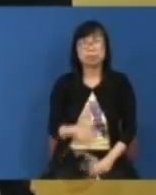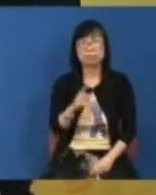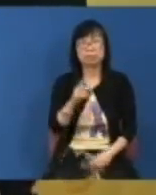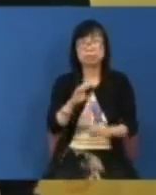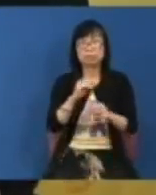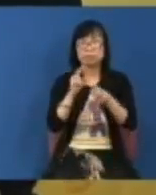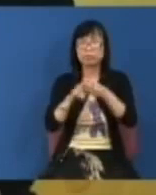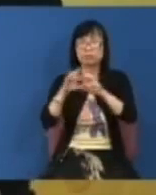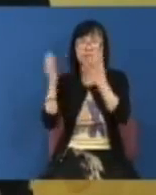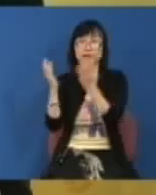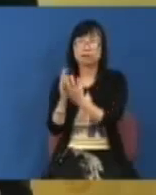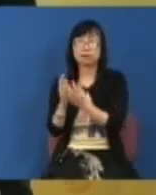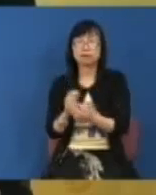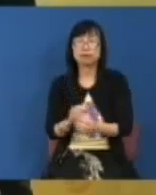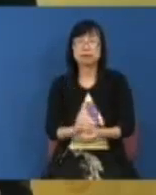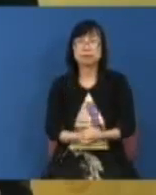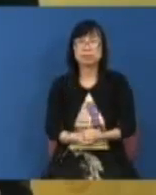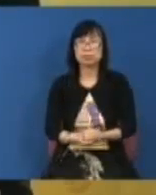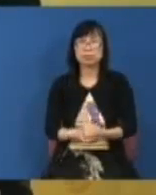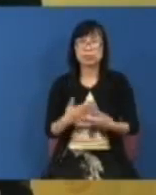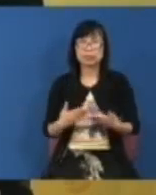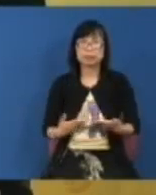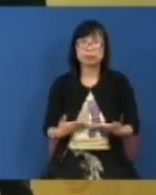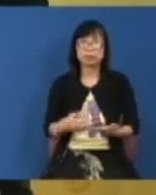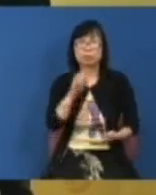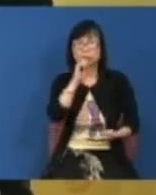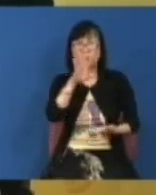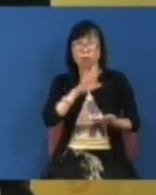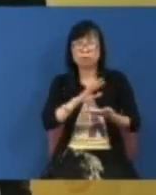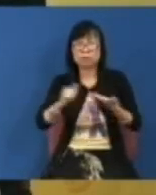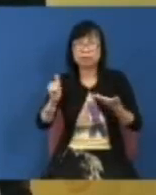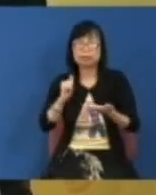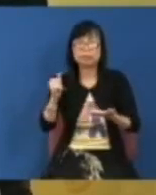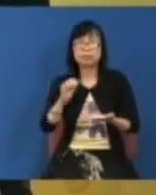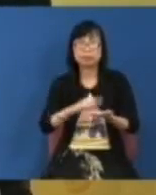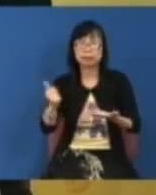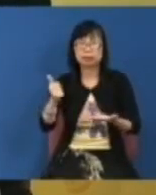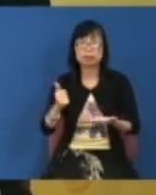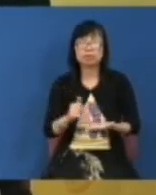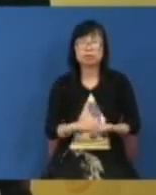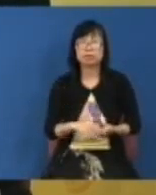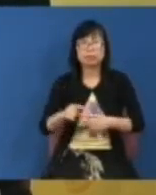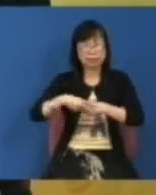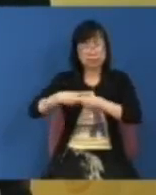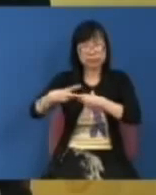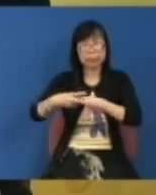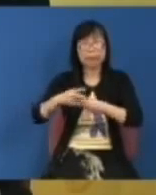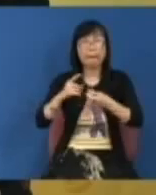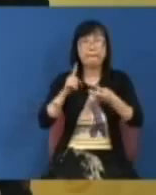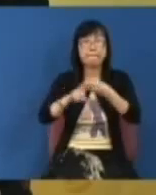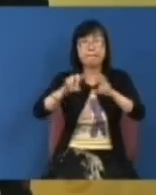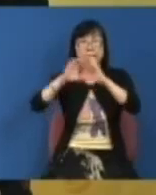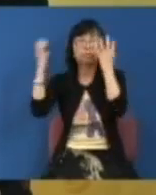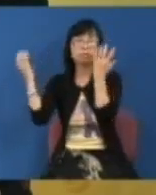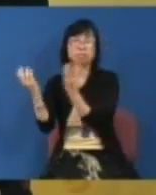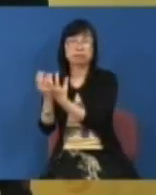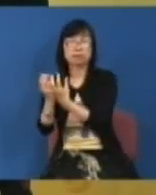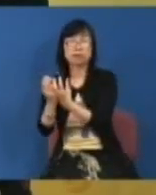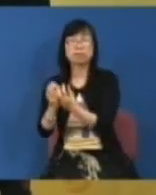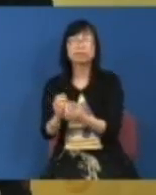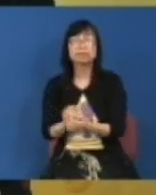根本就係喺個過程裏邊。咁依一個要講清楚先啦。咁第二樣嘢就係話，即係其實民主黨本身如果